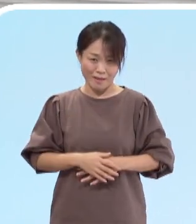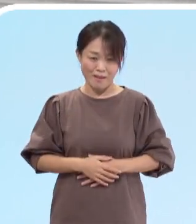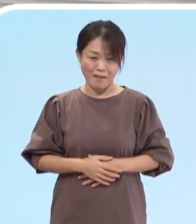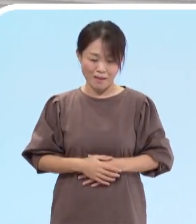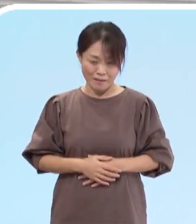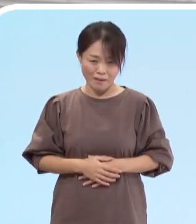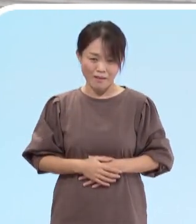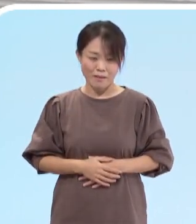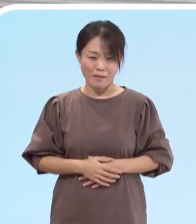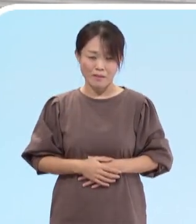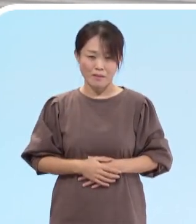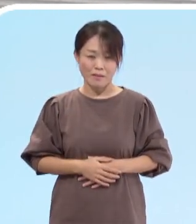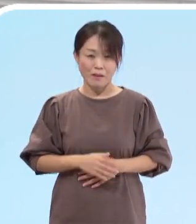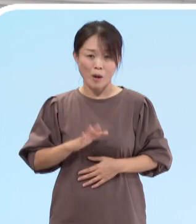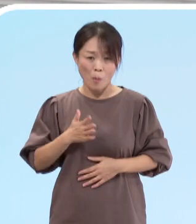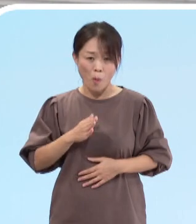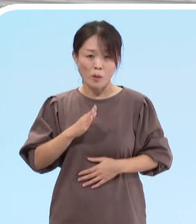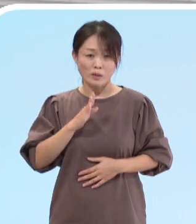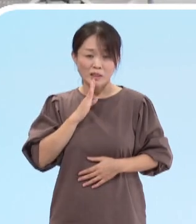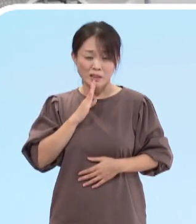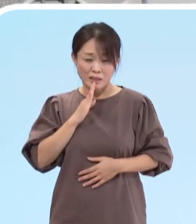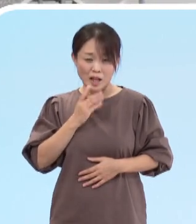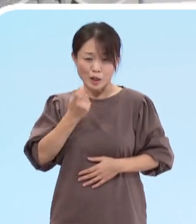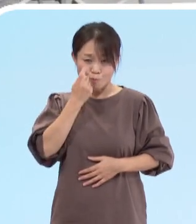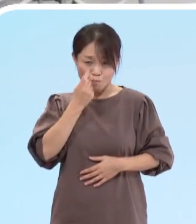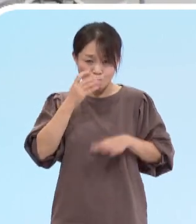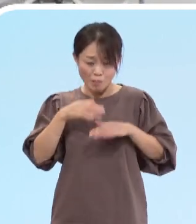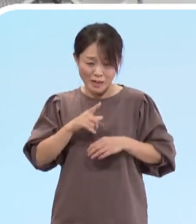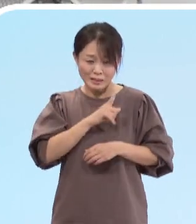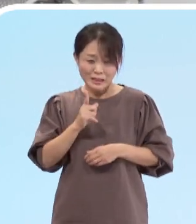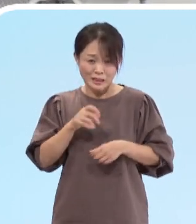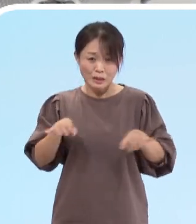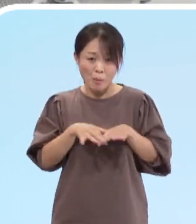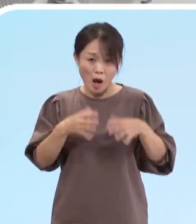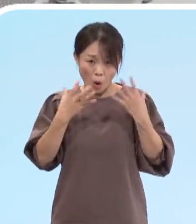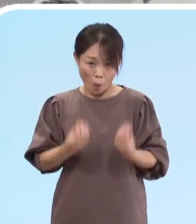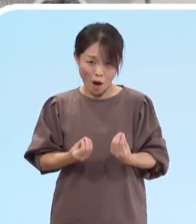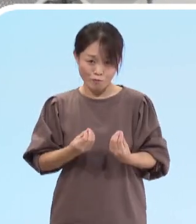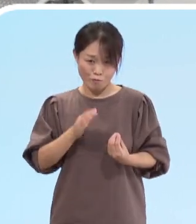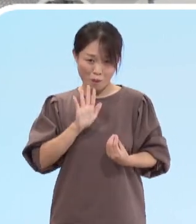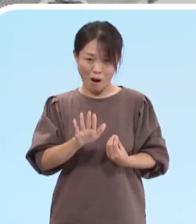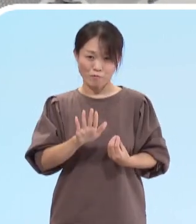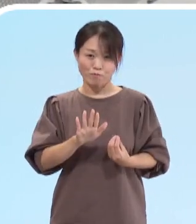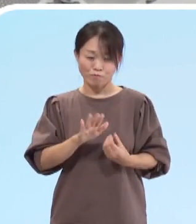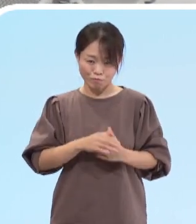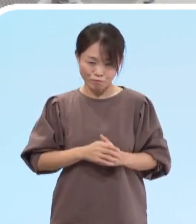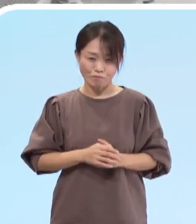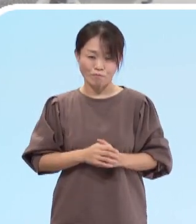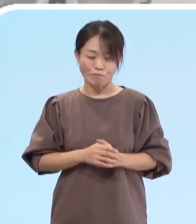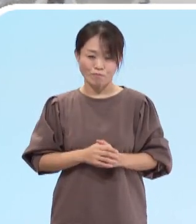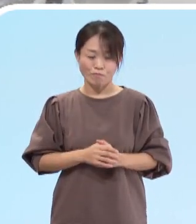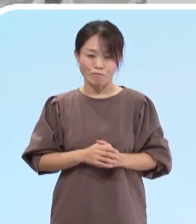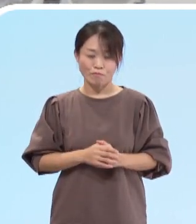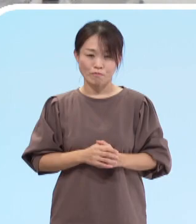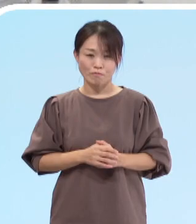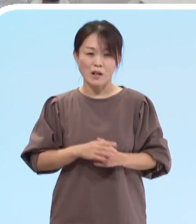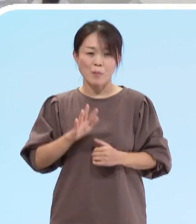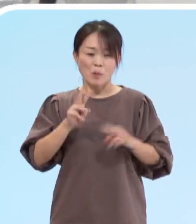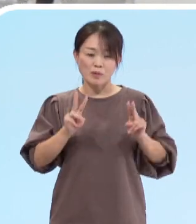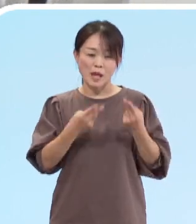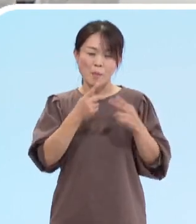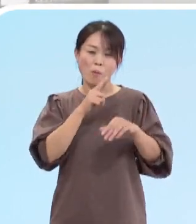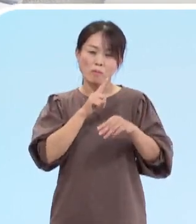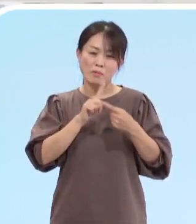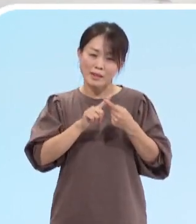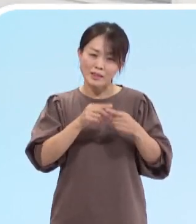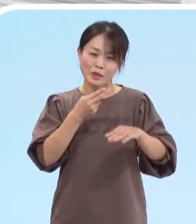で、はい、皆さんおっしゃられるんですけれども、うん、1日で終わる講習もあります。ただですね、